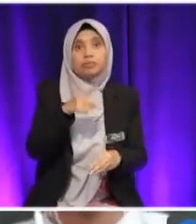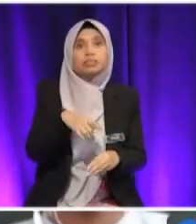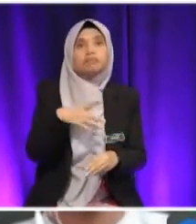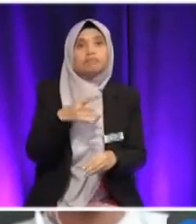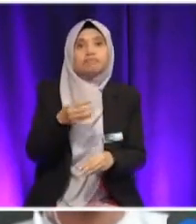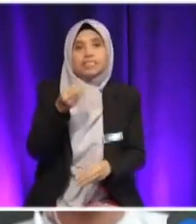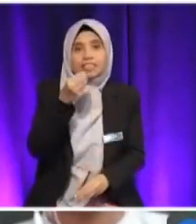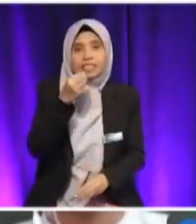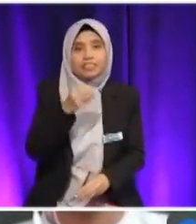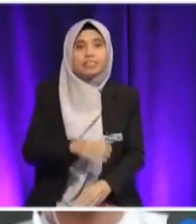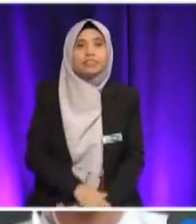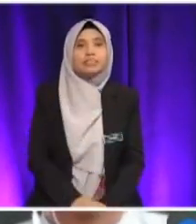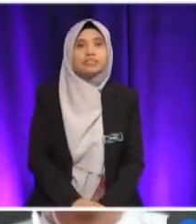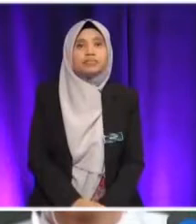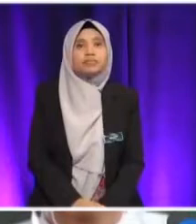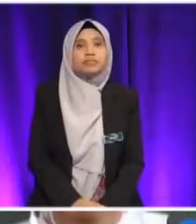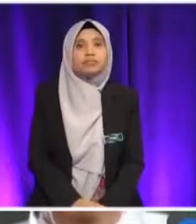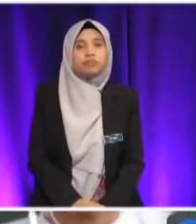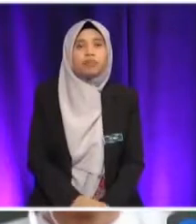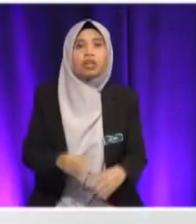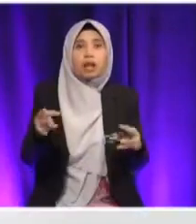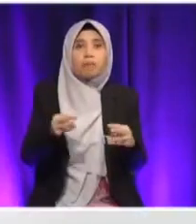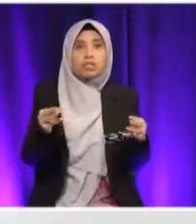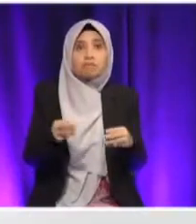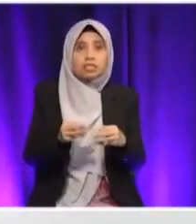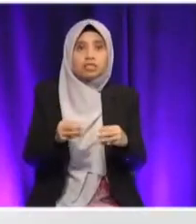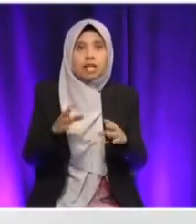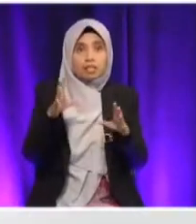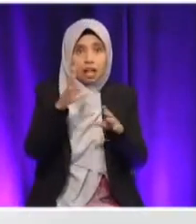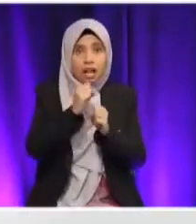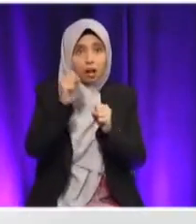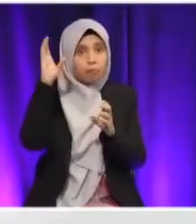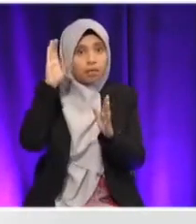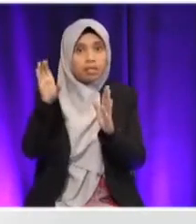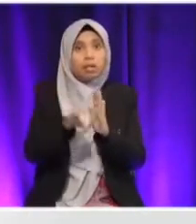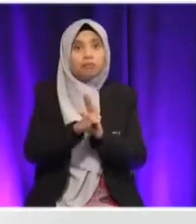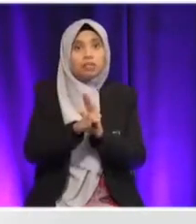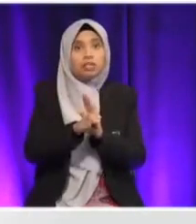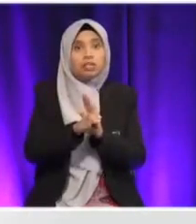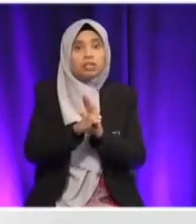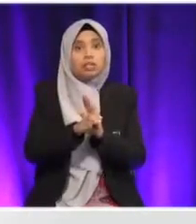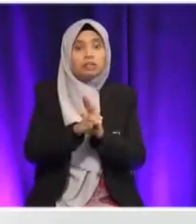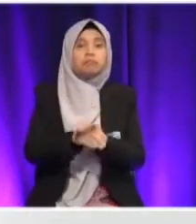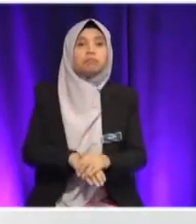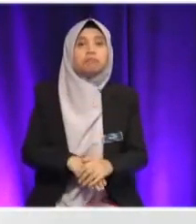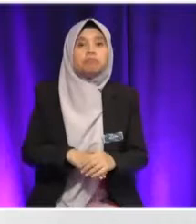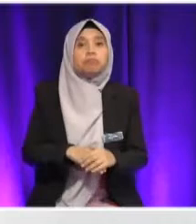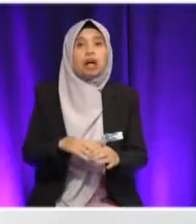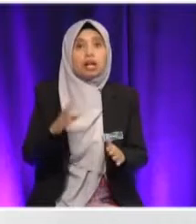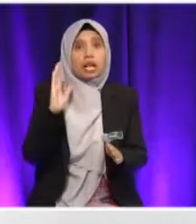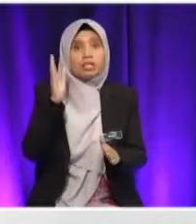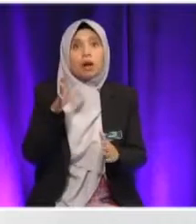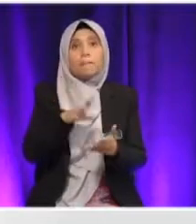tidak Oke kita masa-masa ending kita gambol dalam subject di ini juga atau belajar